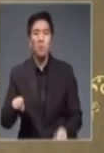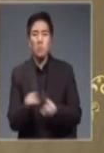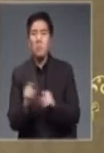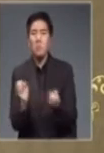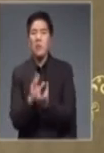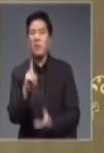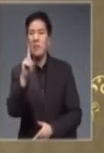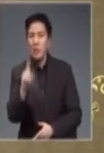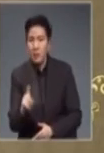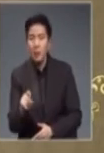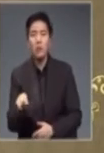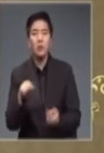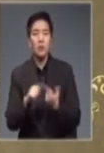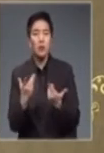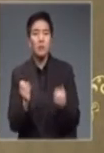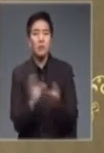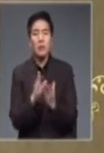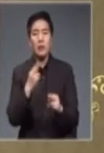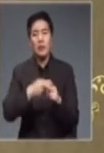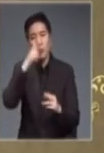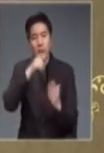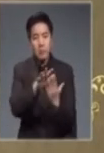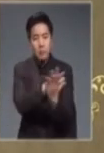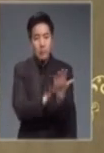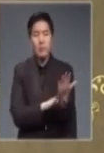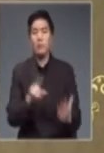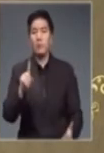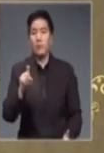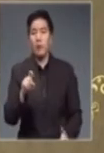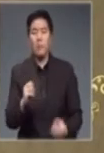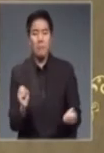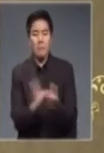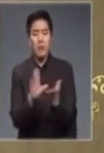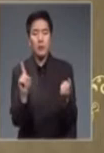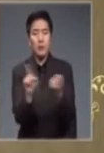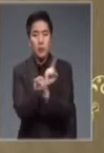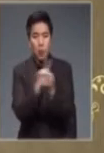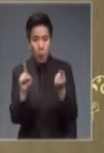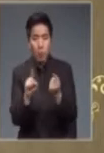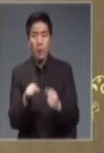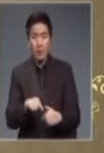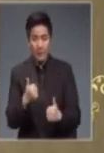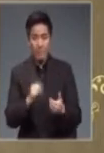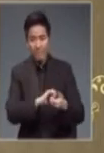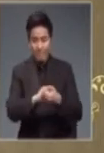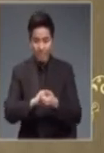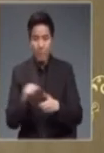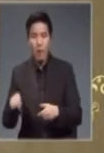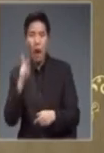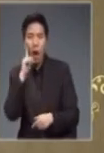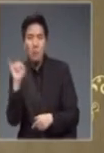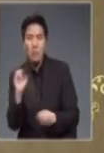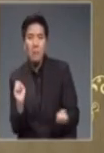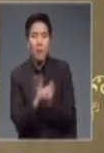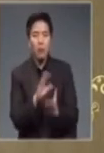ได้ทำได้ง่ายและก็มีผลกับทางการเมืองโดยตรงนะครับผมก็ขอฝากกับฝ่ายการเมืองต่างๆไว้ด้วยนะครับขอให้ทบทวนช่ว